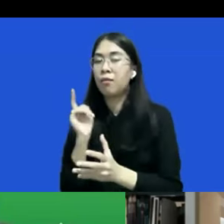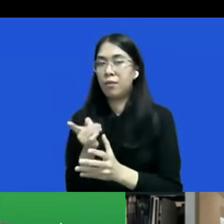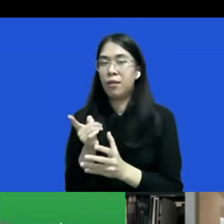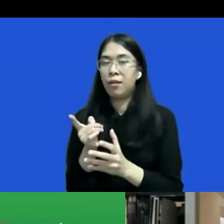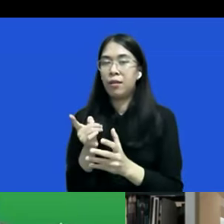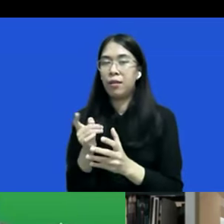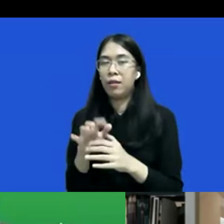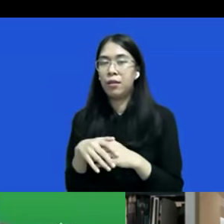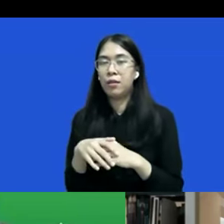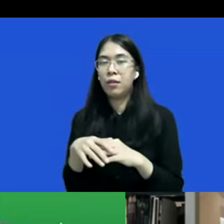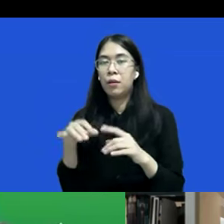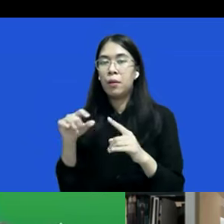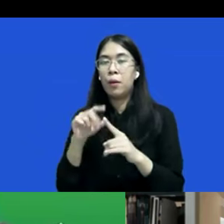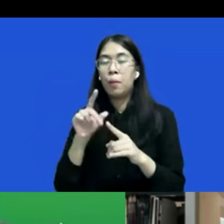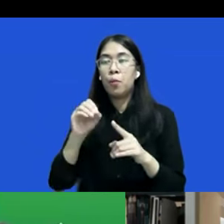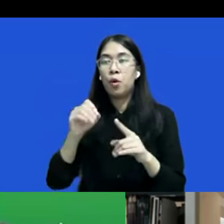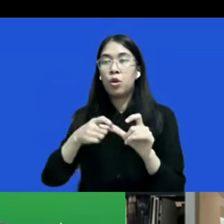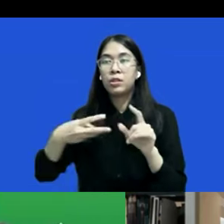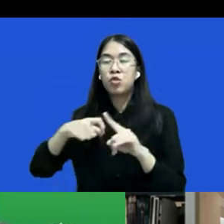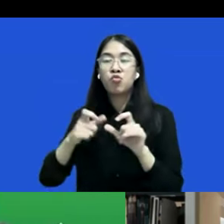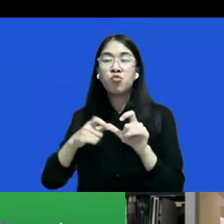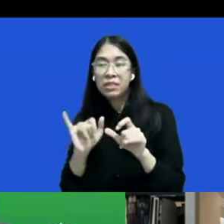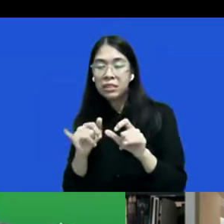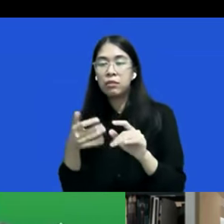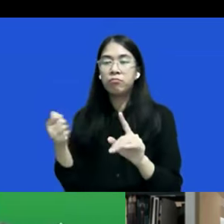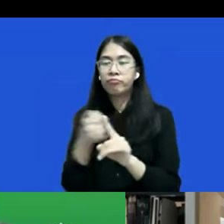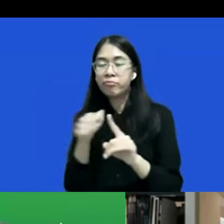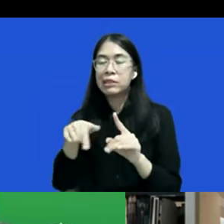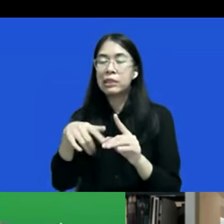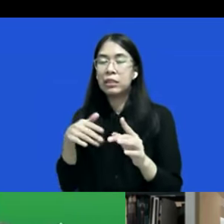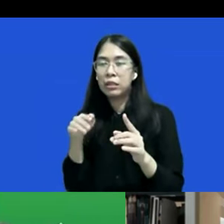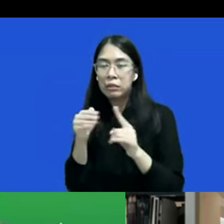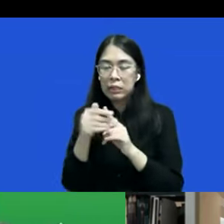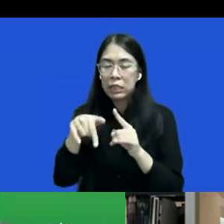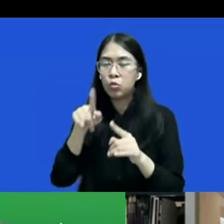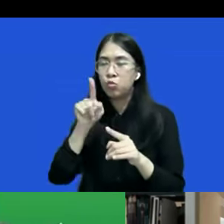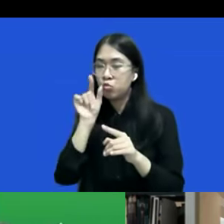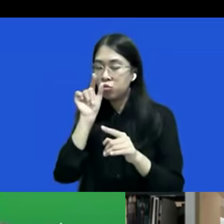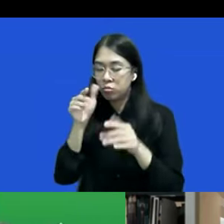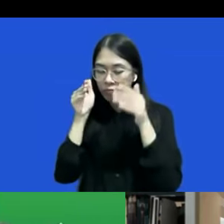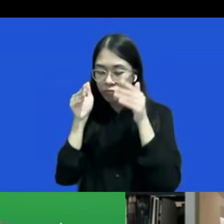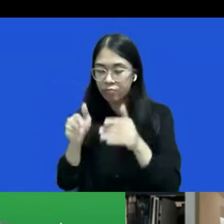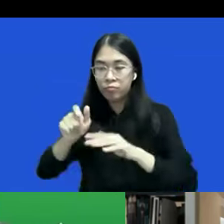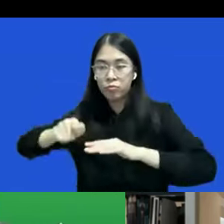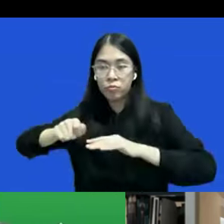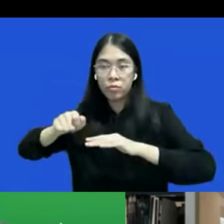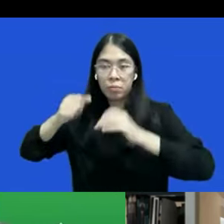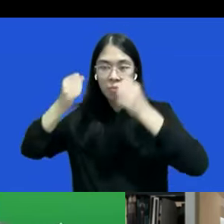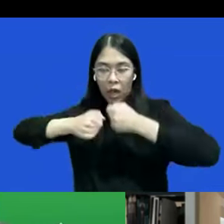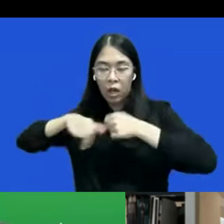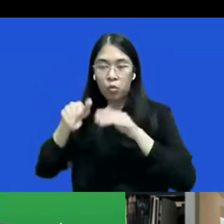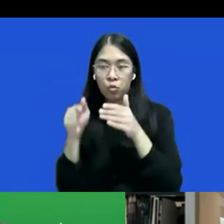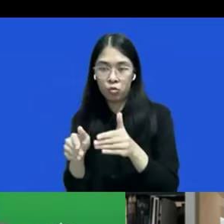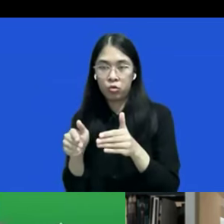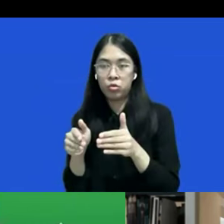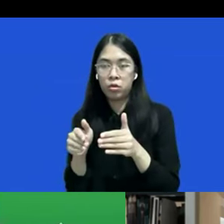private prosecution untuk hal-hal tertentu, untuk tindak pidana tertentu, untuk tindak pidana yang dianggap misalnya